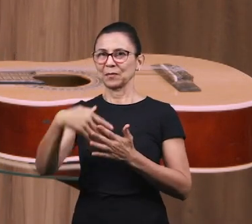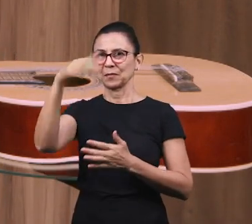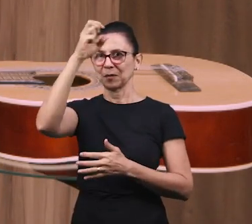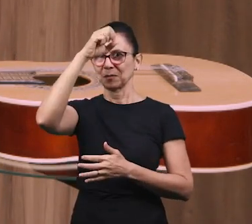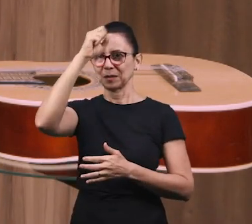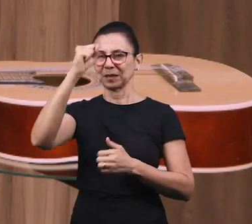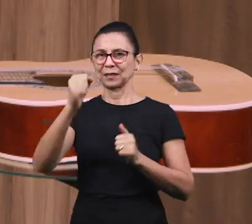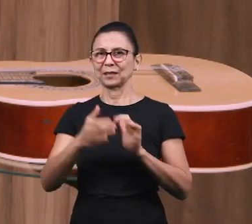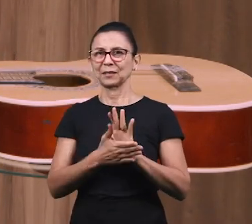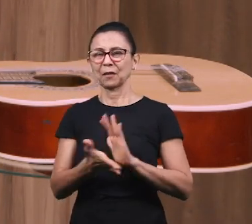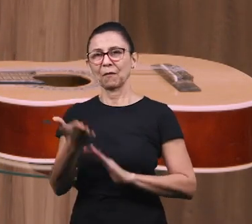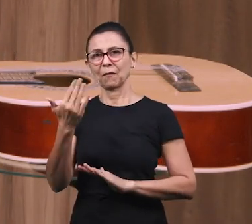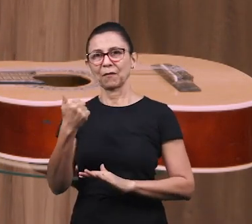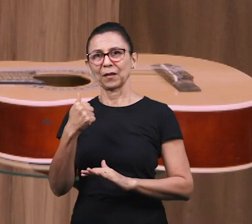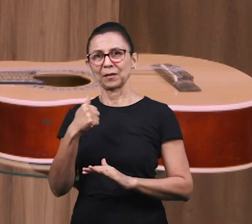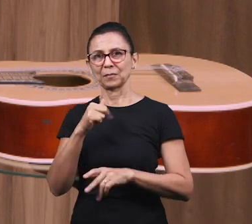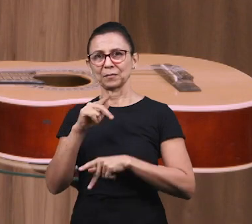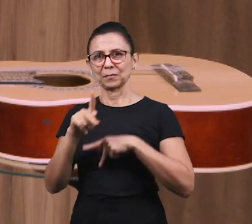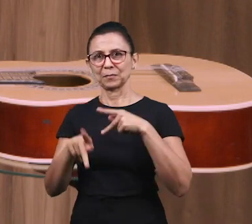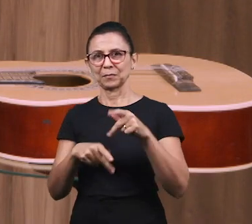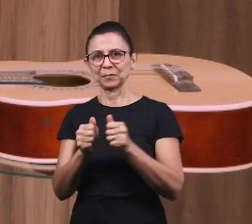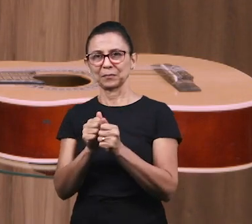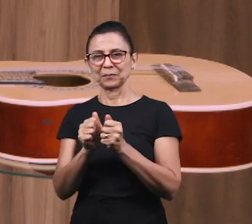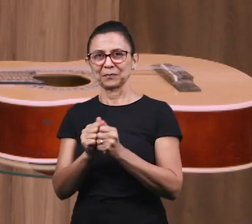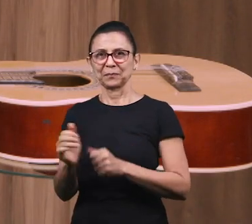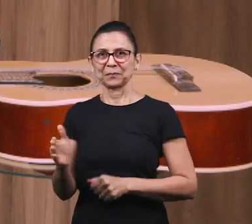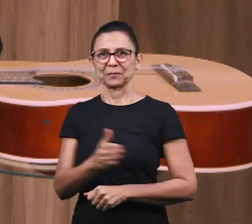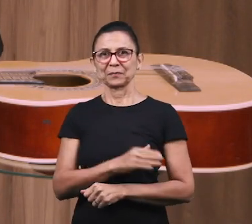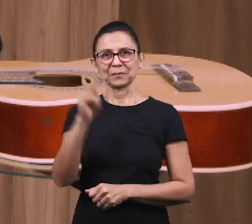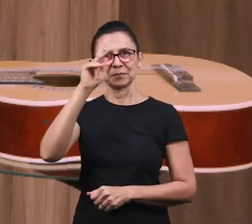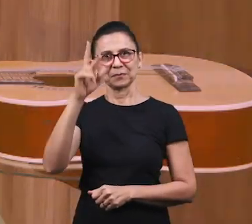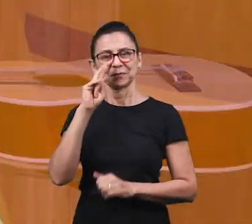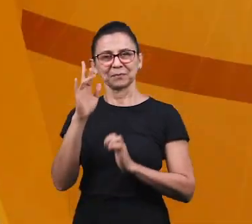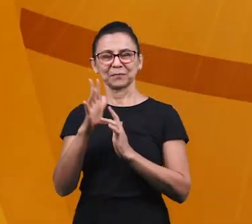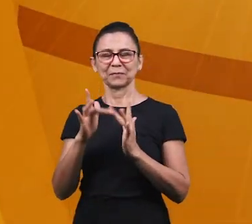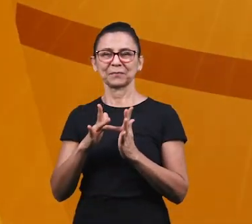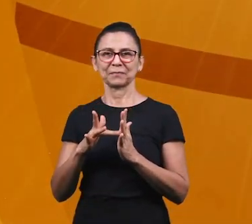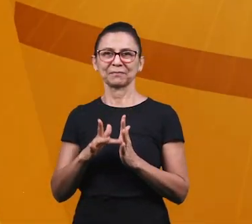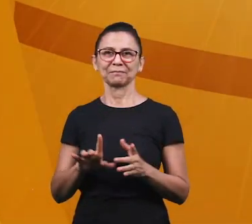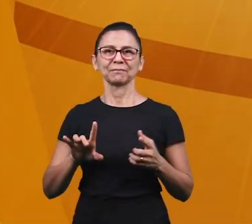le milieu. À tous, la paix du Seigneur Jésus. A paz do Senhor Jesus.